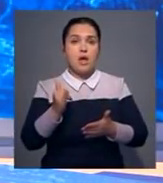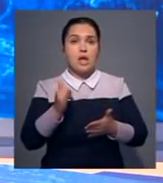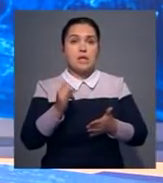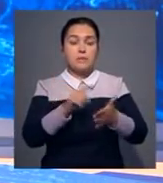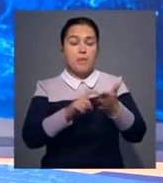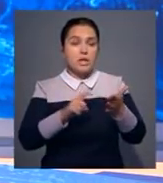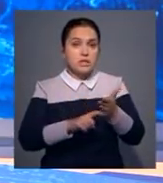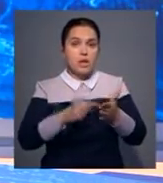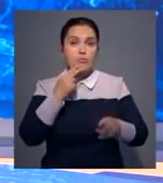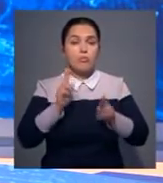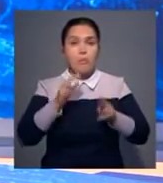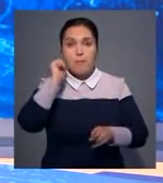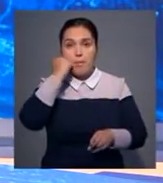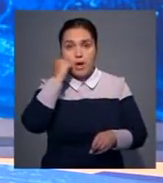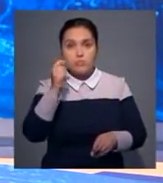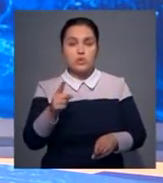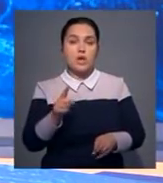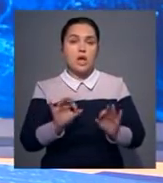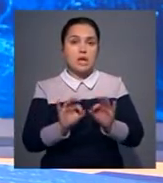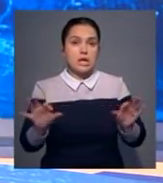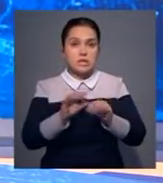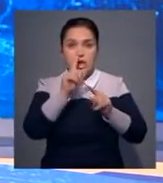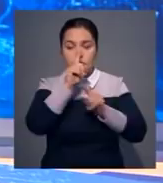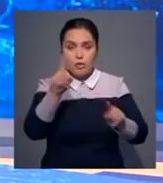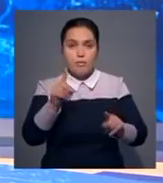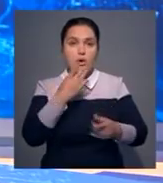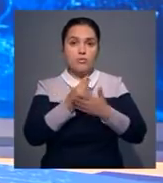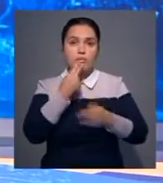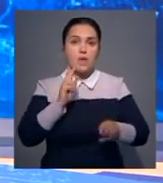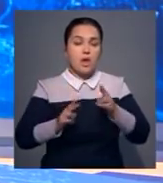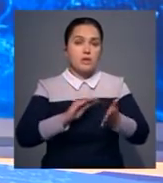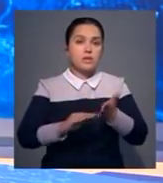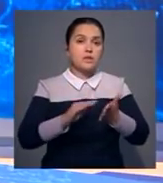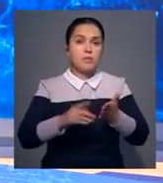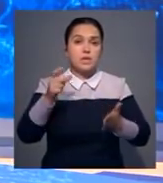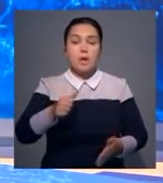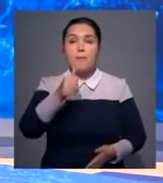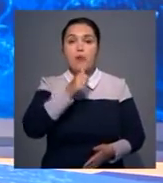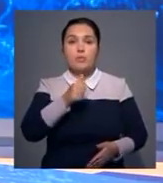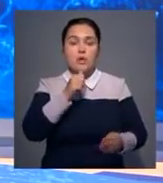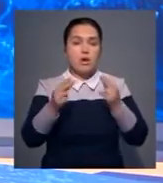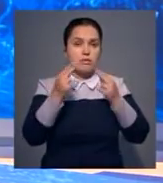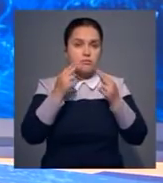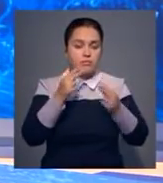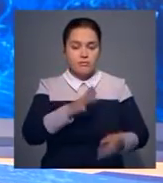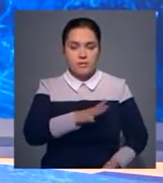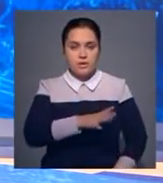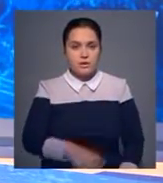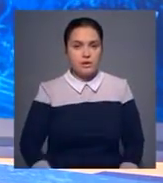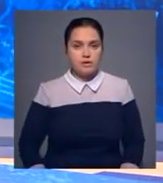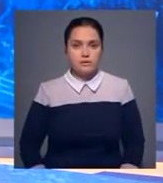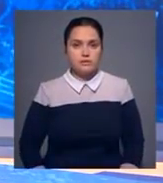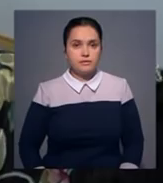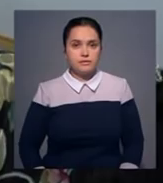поделились бабушки, которые с удовольствием рассказали об особенностях национальной кухни. А наши корреспонденты попробовали лакомство на